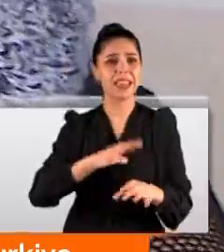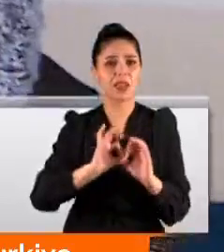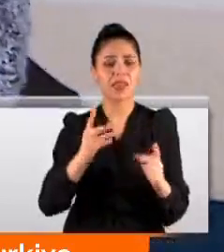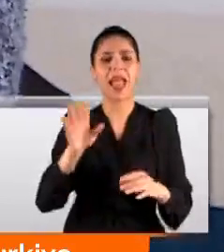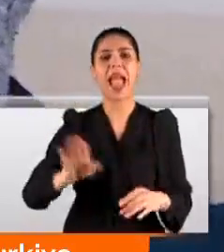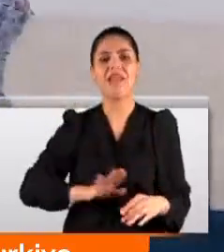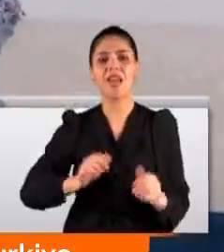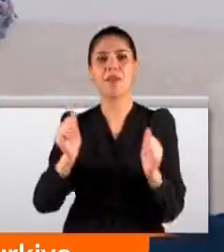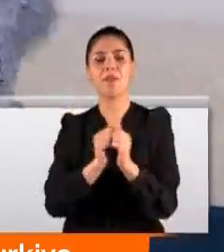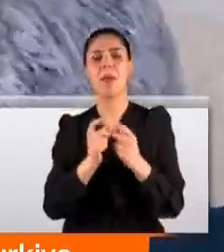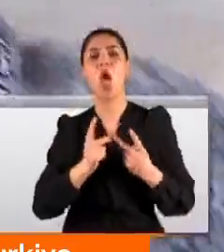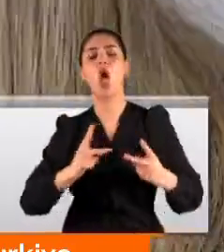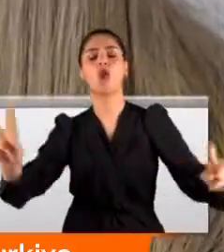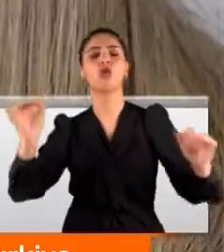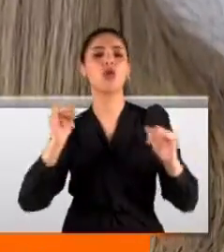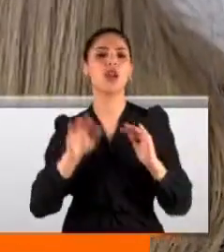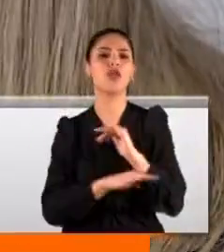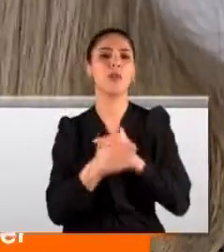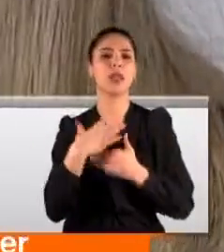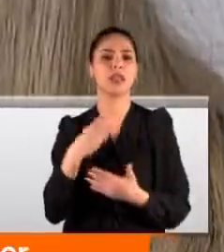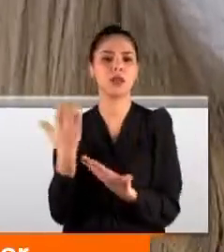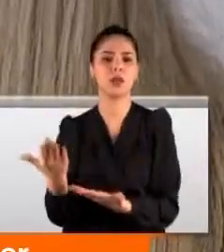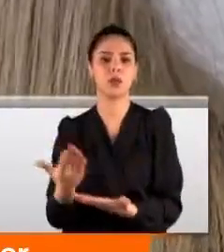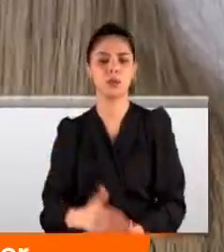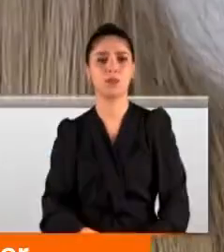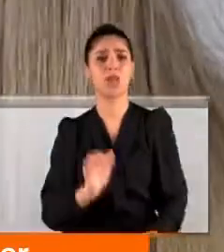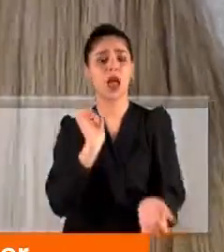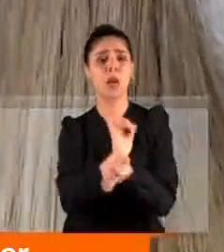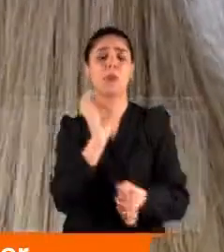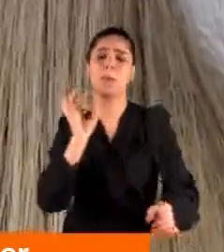evladıyla özgürce yaşamak. Derhal tutuklanmasını istiyorum.